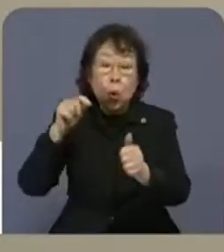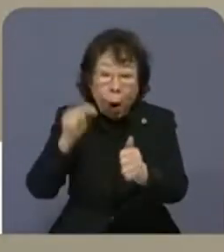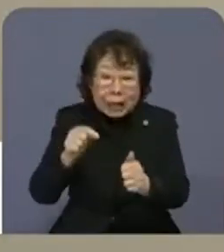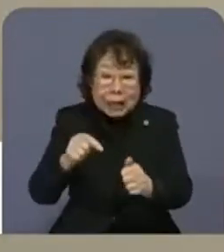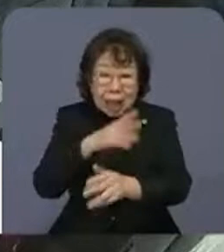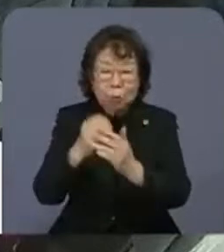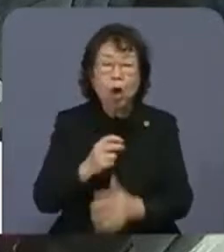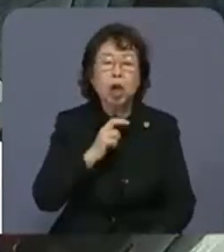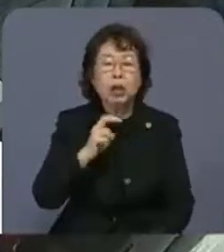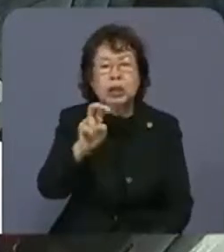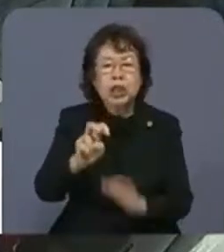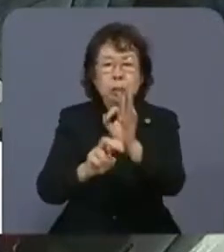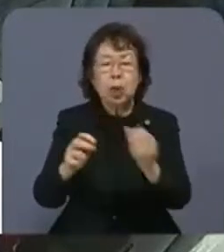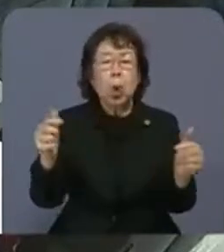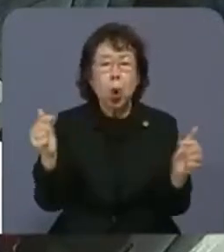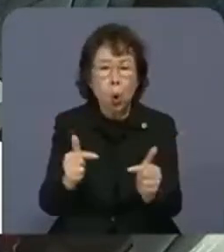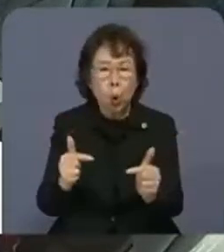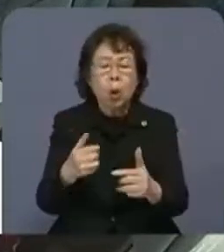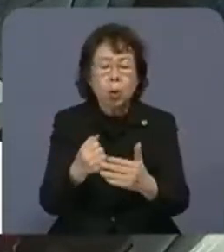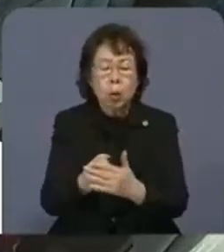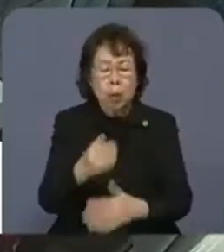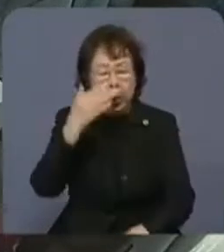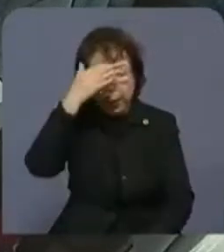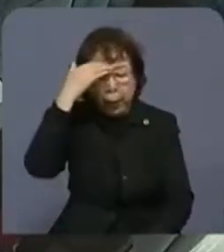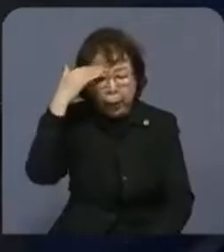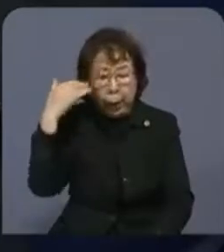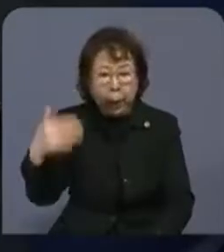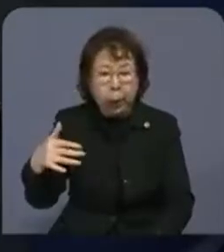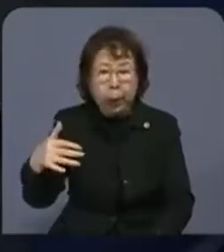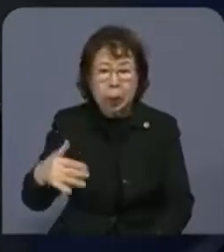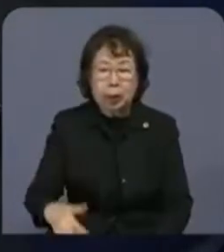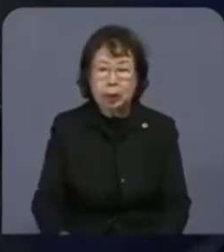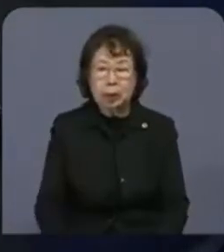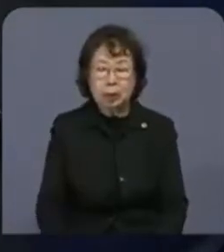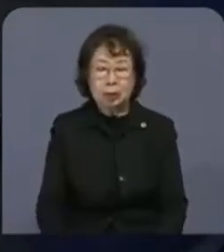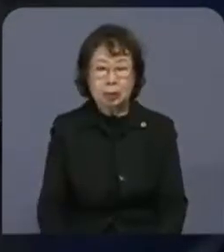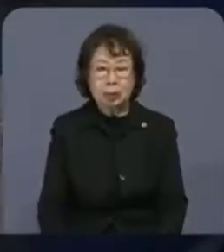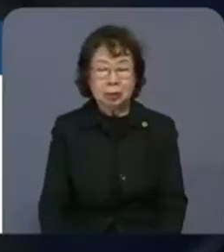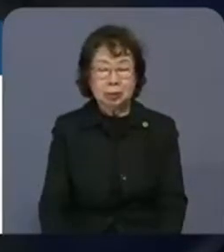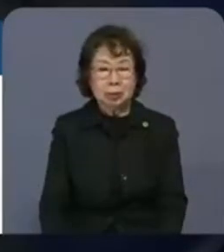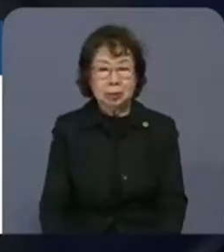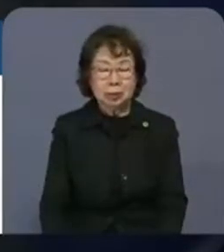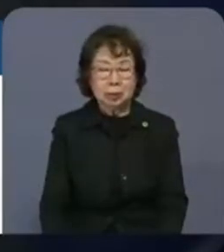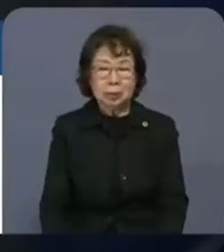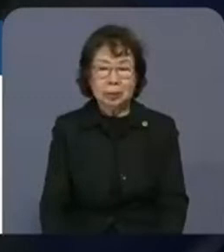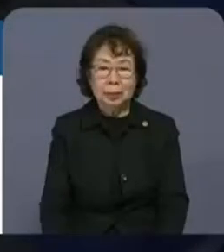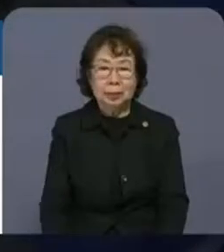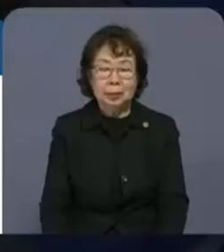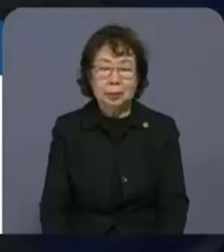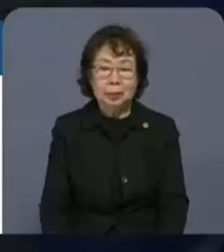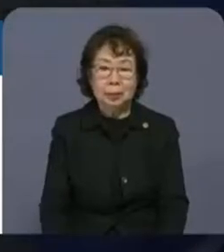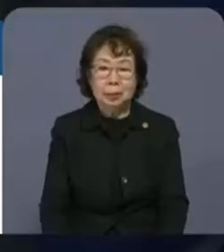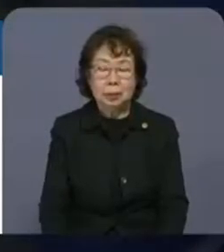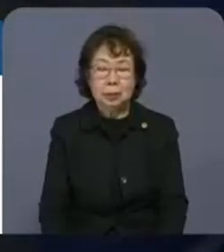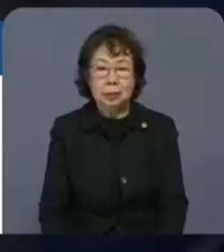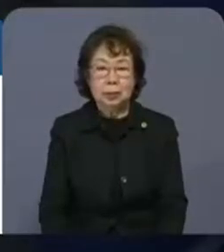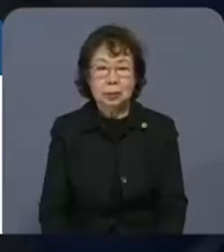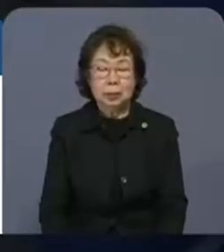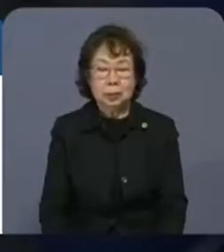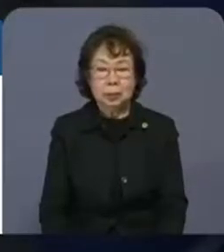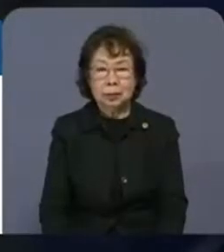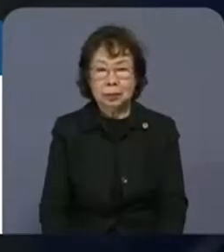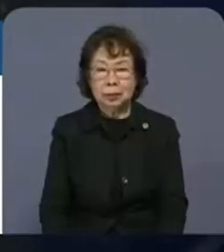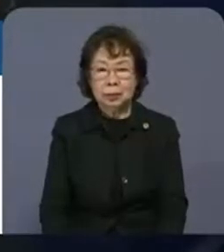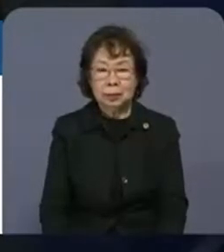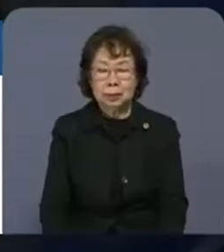20% 때로 줄어 이 중고는 피했습니다 최근 1주 동안 전체 확장자 중 60대 이상 연령대가 차지하는